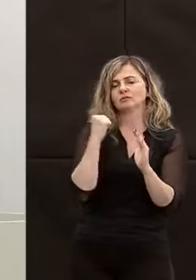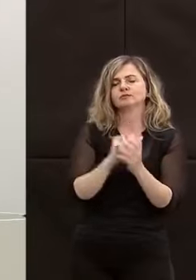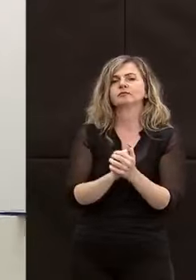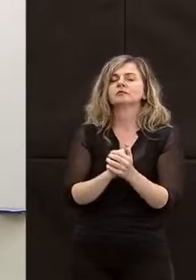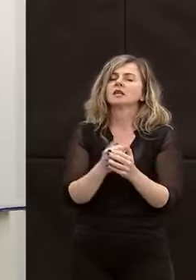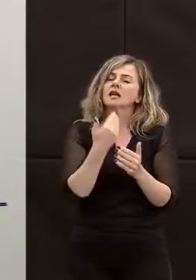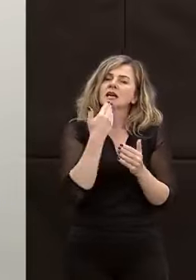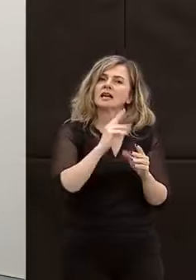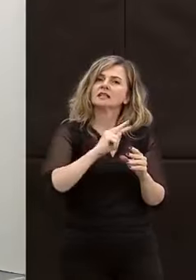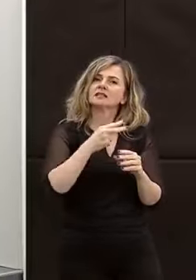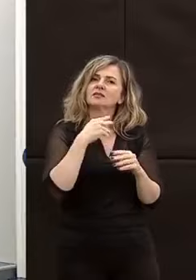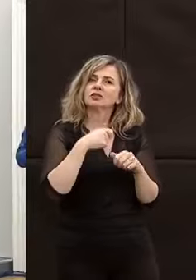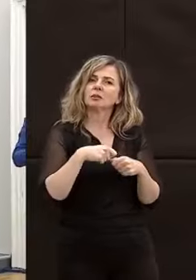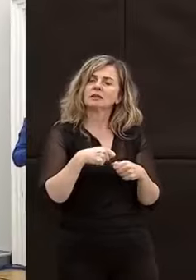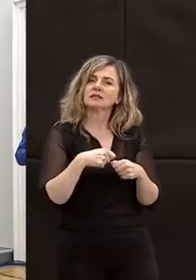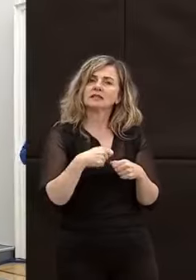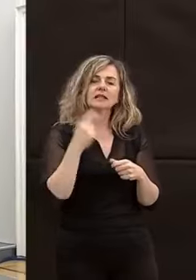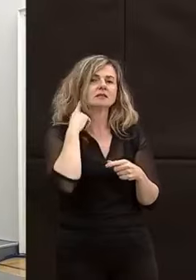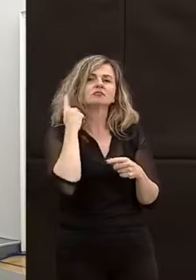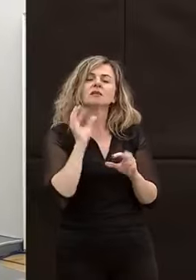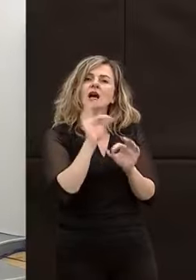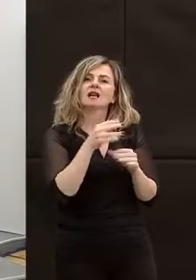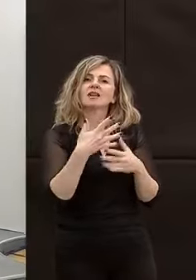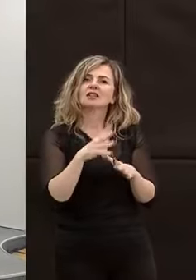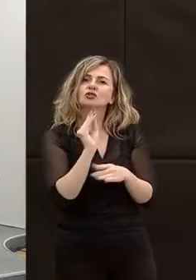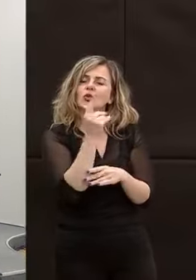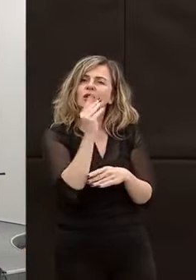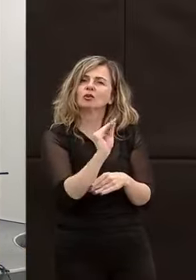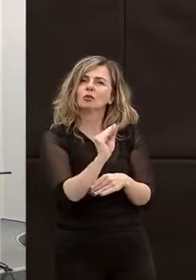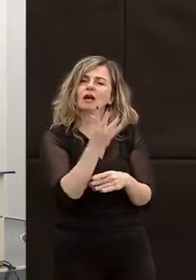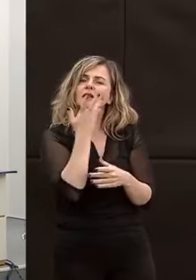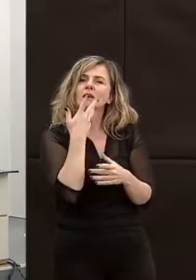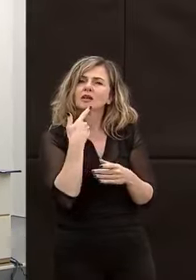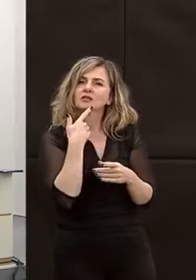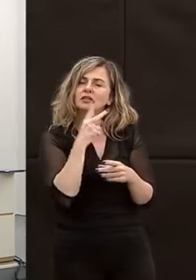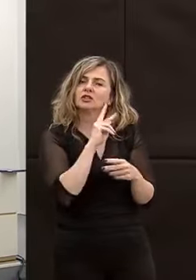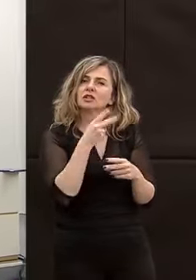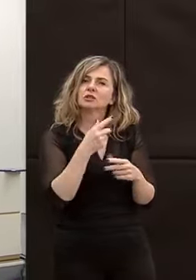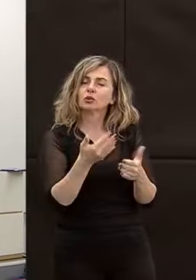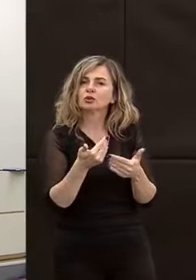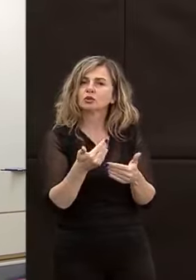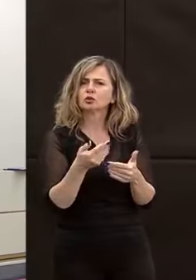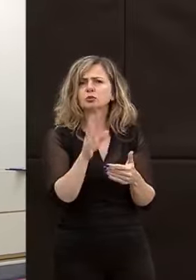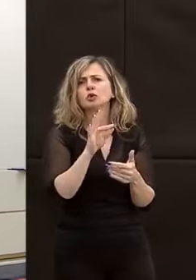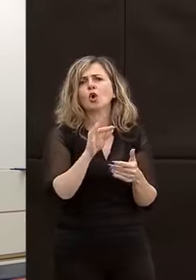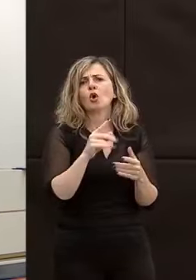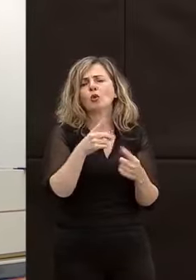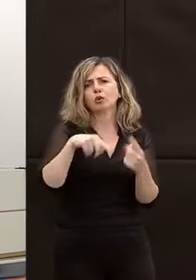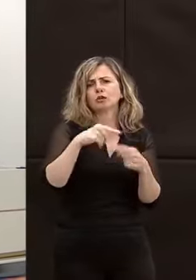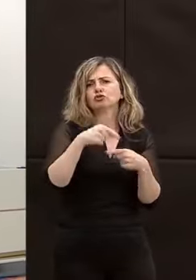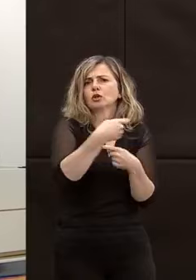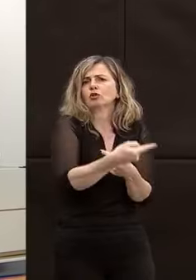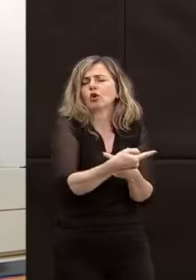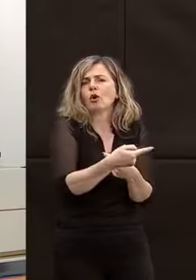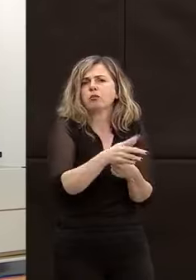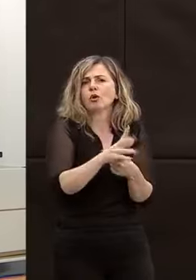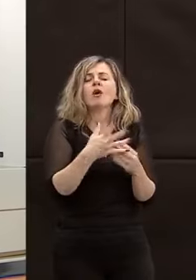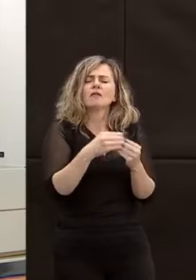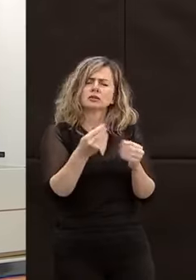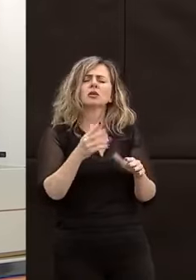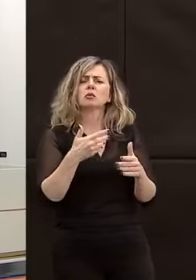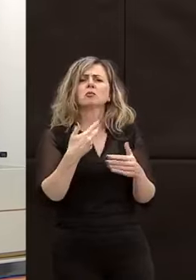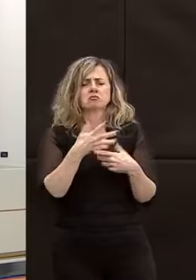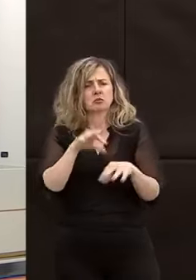vicepresidente senza è già arrivata una domanda preferisce rispondere subito facciamo il giro dopo come allora facciamo subito la